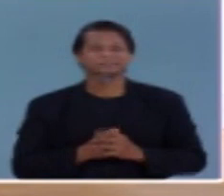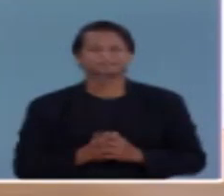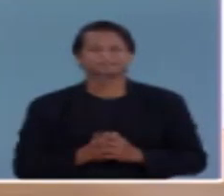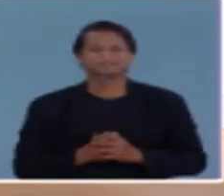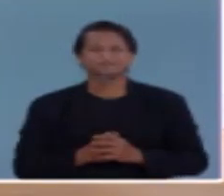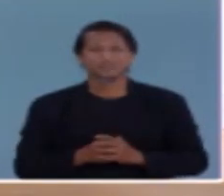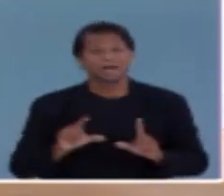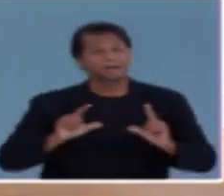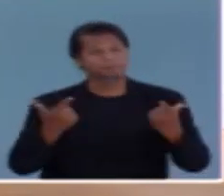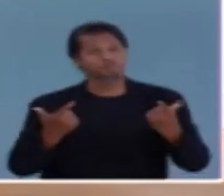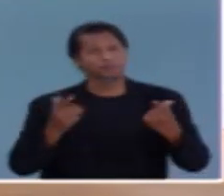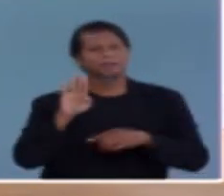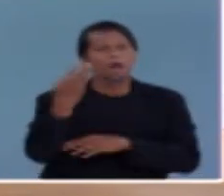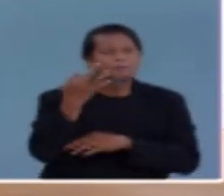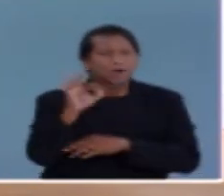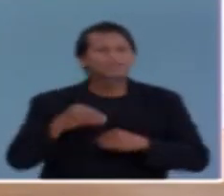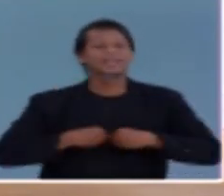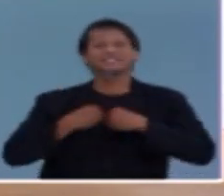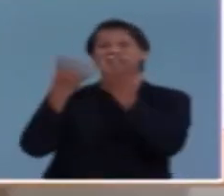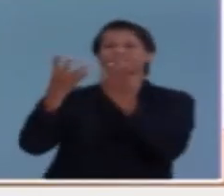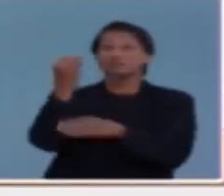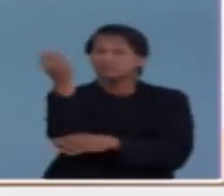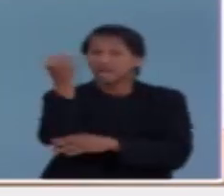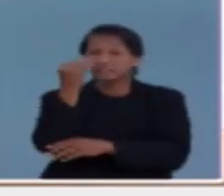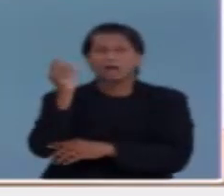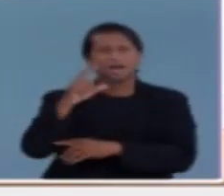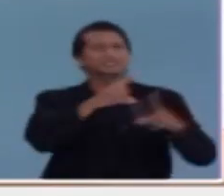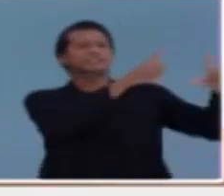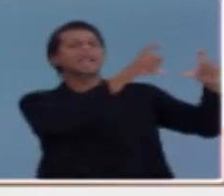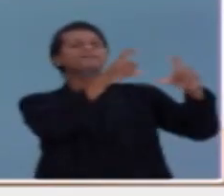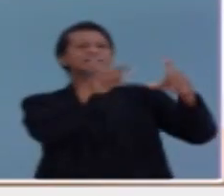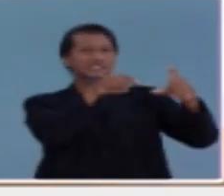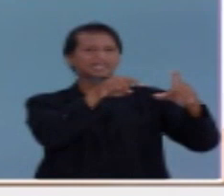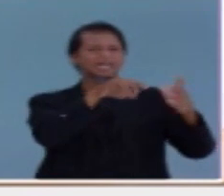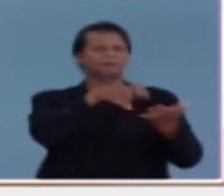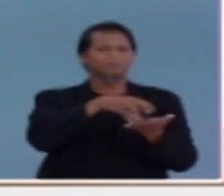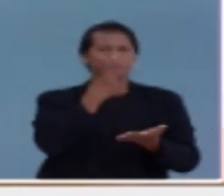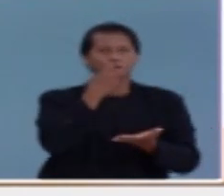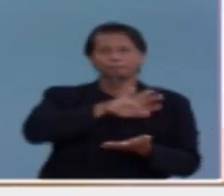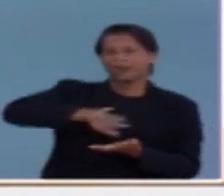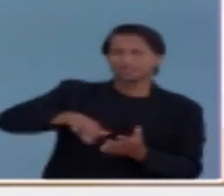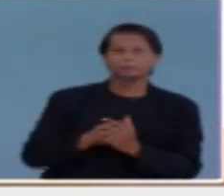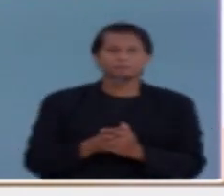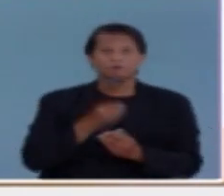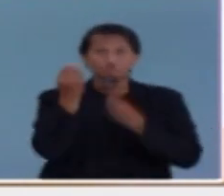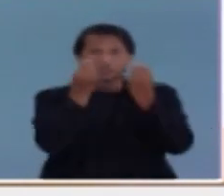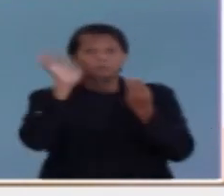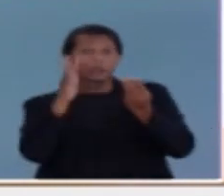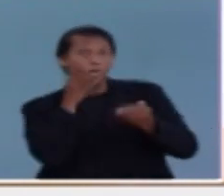Pemirsa, libur Tahun Baru Islam, wisata selfie di Punclut, Kabupaten Bandung Barat diburu wisatawan. Banyaknya spot